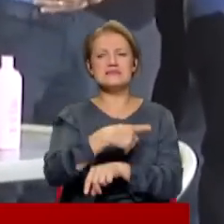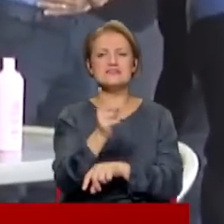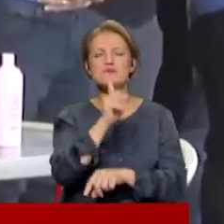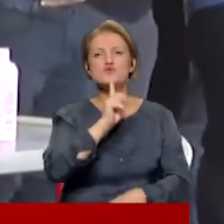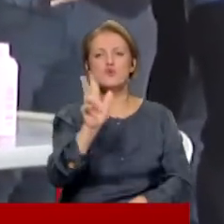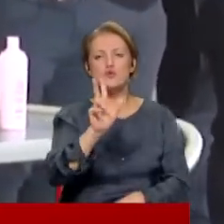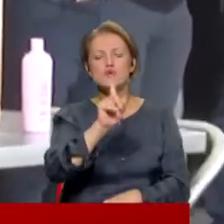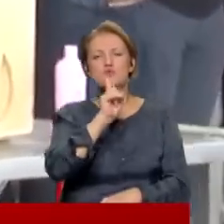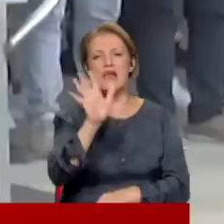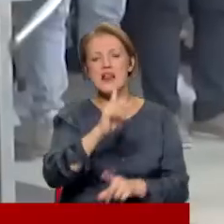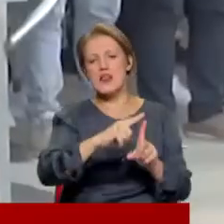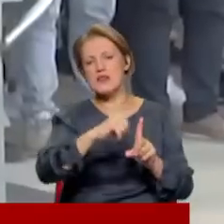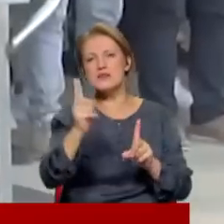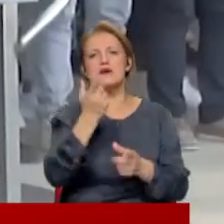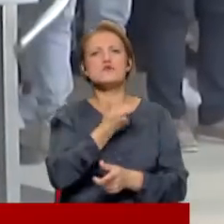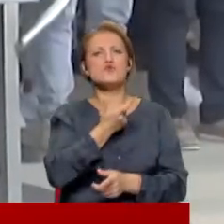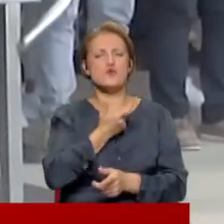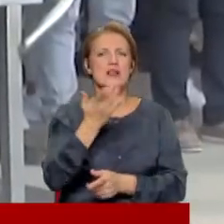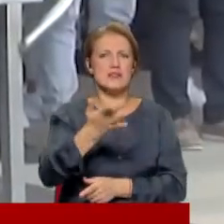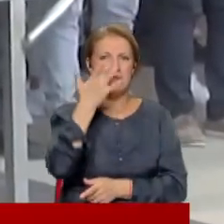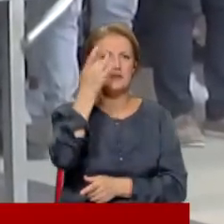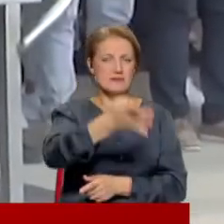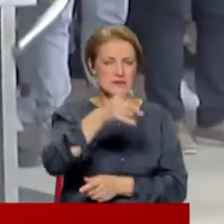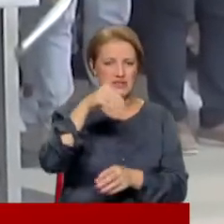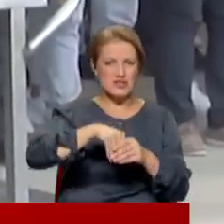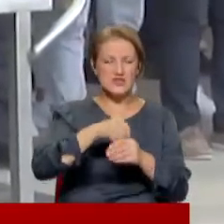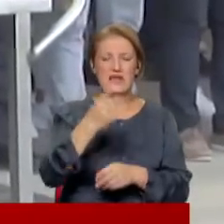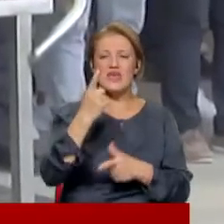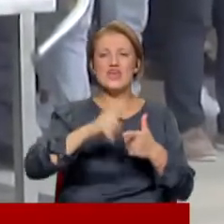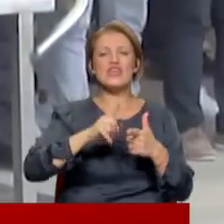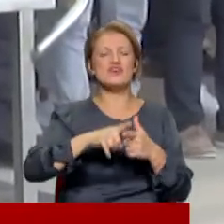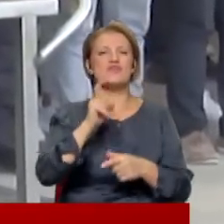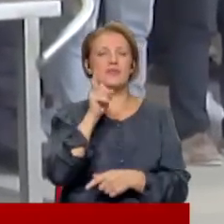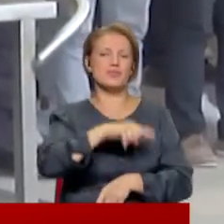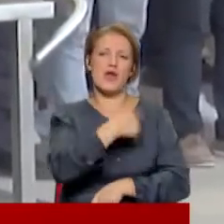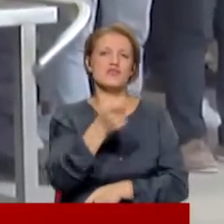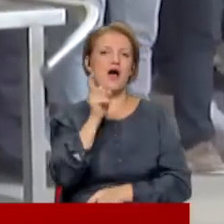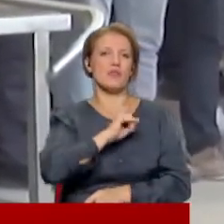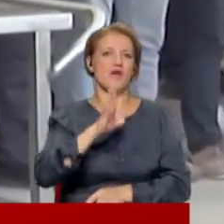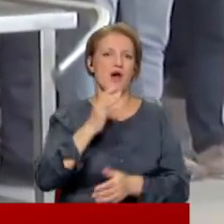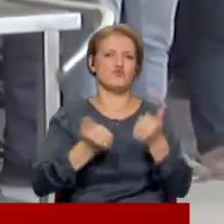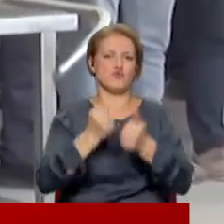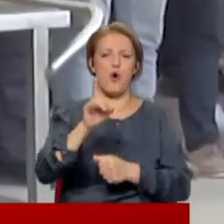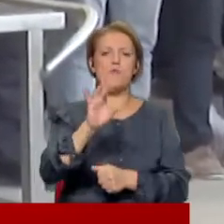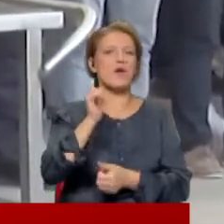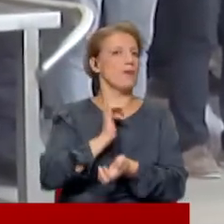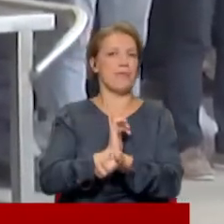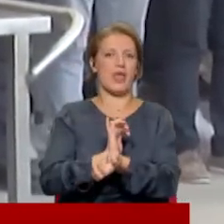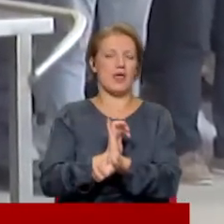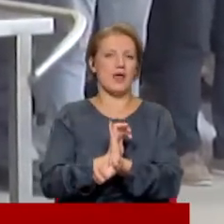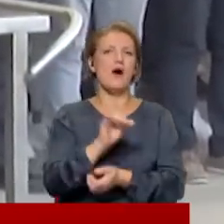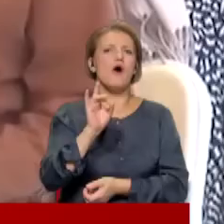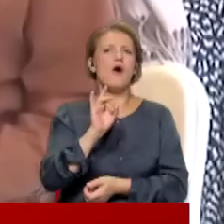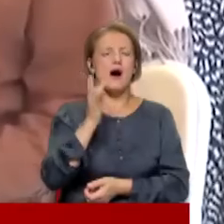%30'dan %50'ye kadar aşmak kuralını ihlal ettiği için ikinci derece kusurlu bulundu sürücü. 15 gün tutuklu kaldı.